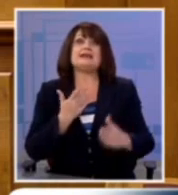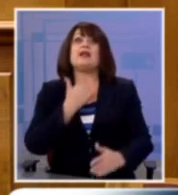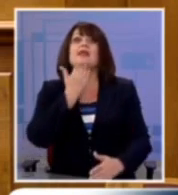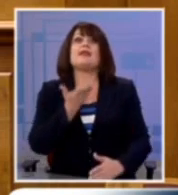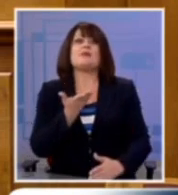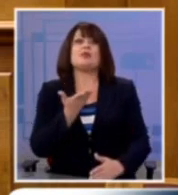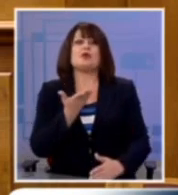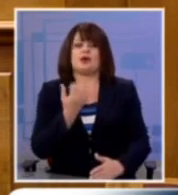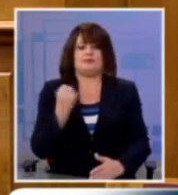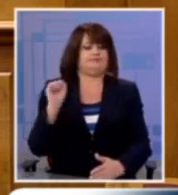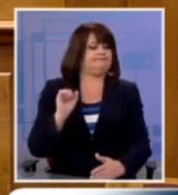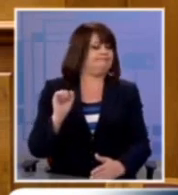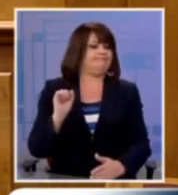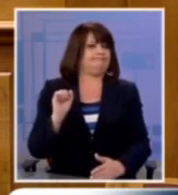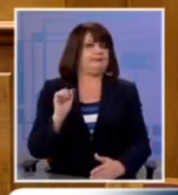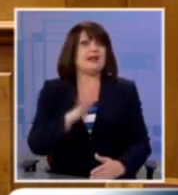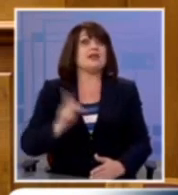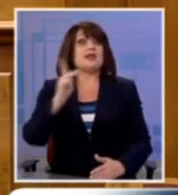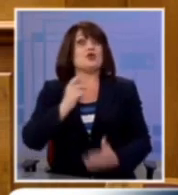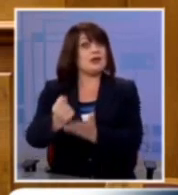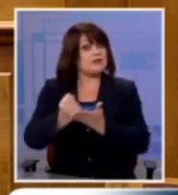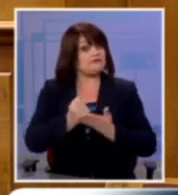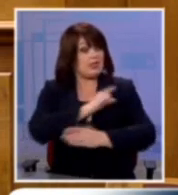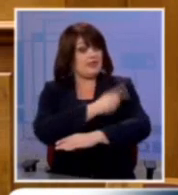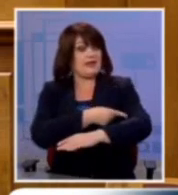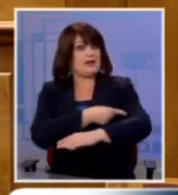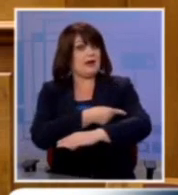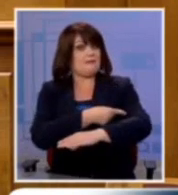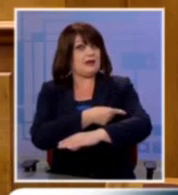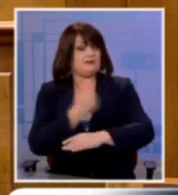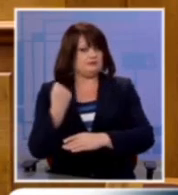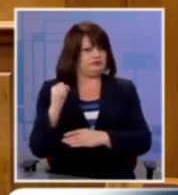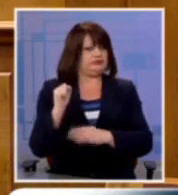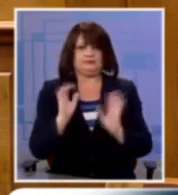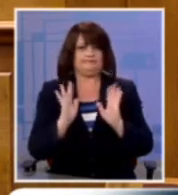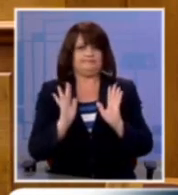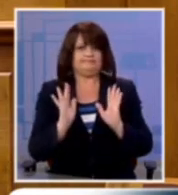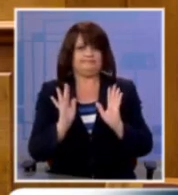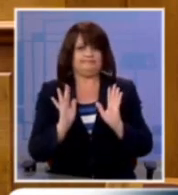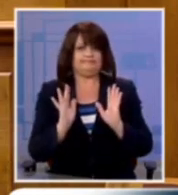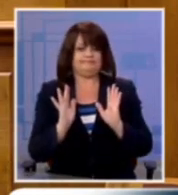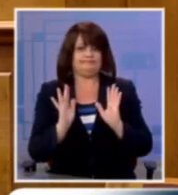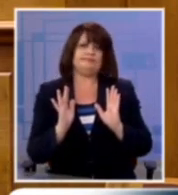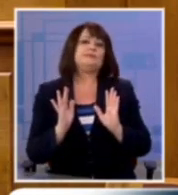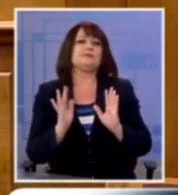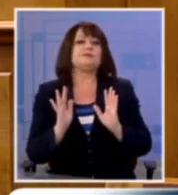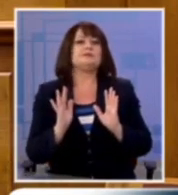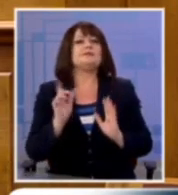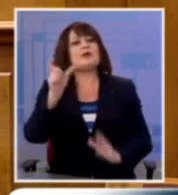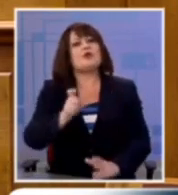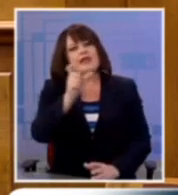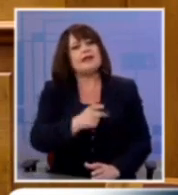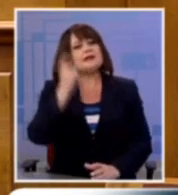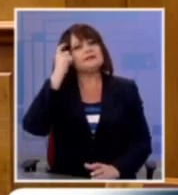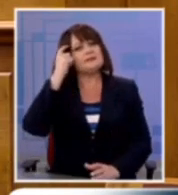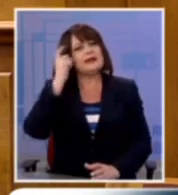την πλάτη στη δύναμη που της δίνει η κοινωνία, επειδή εκτιμάει ότι δεν έχει οριμάσει ο υποκειμενικός παράγοντας,